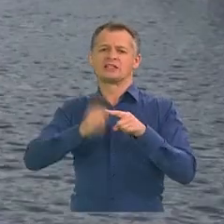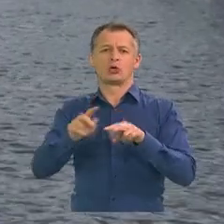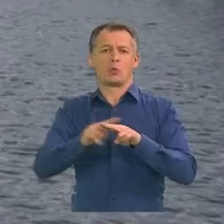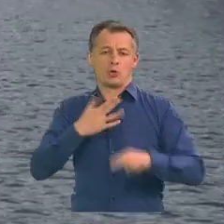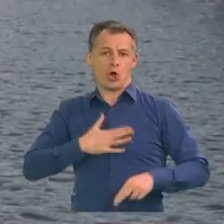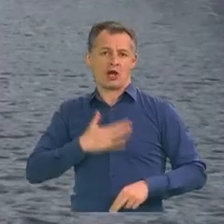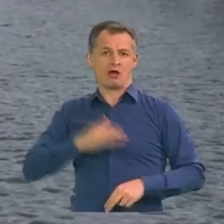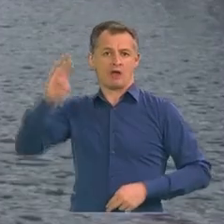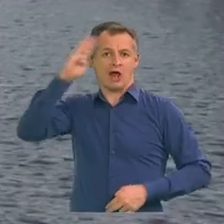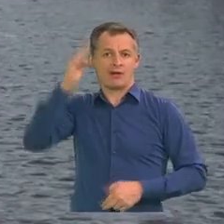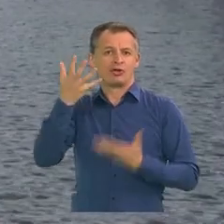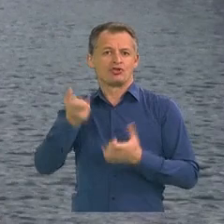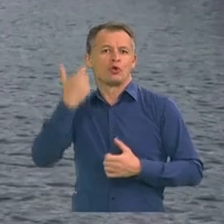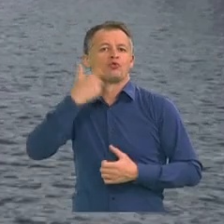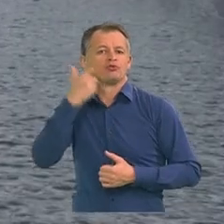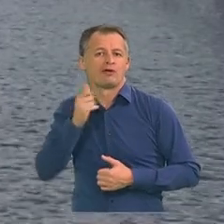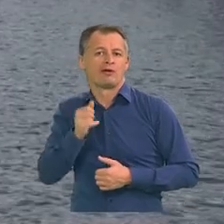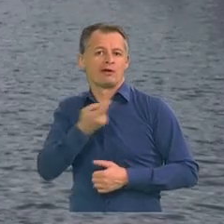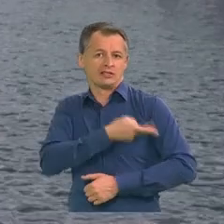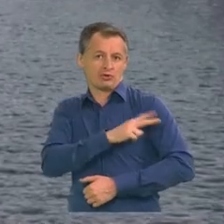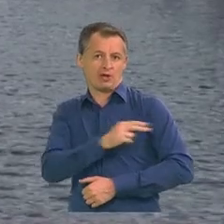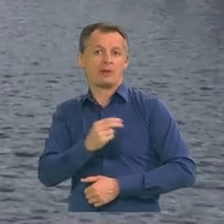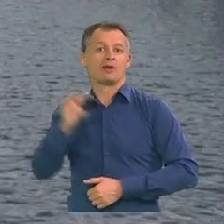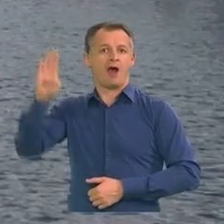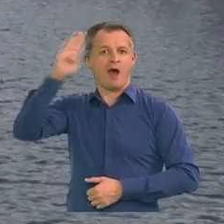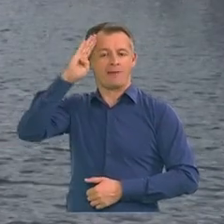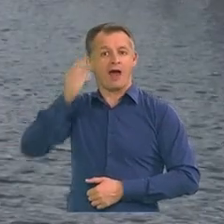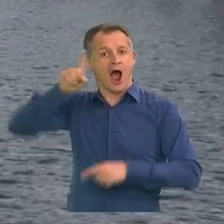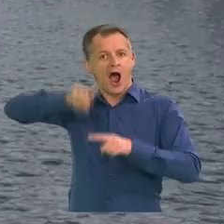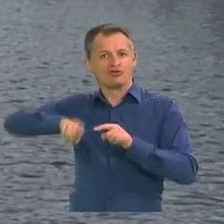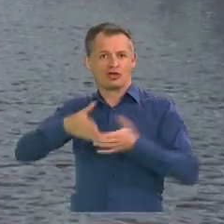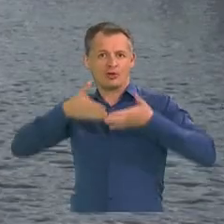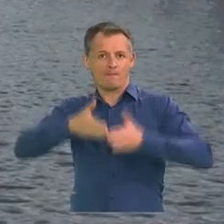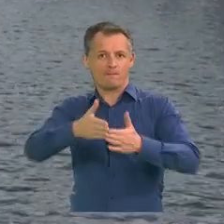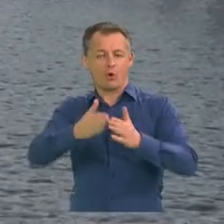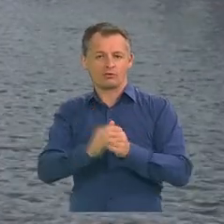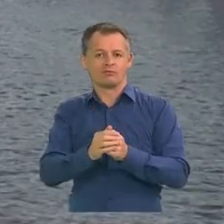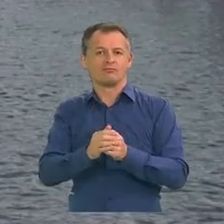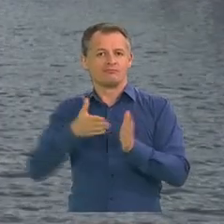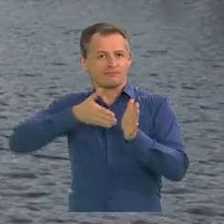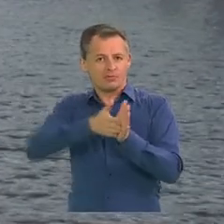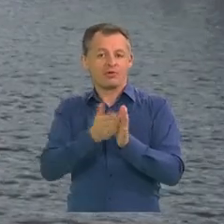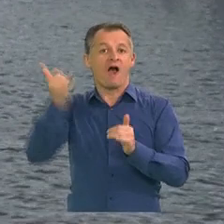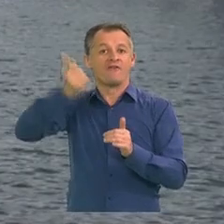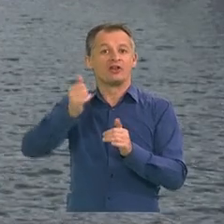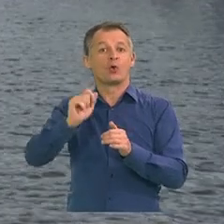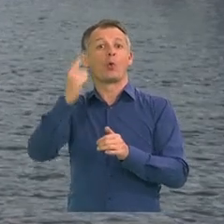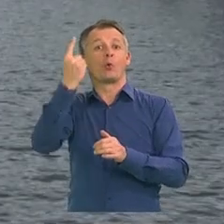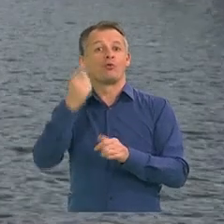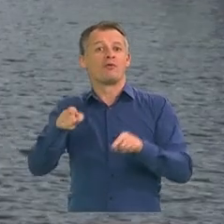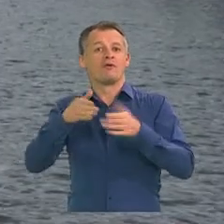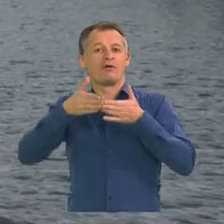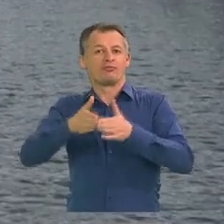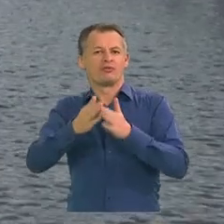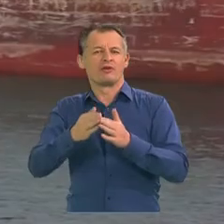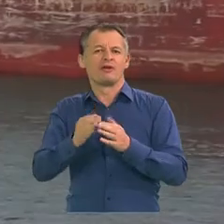armata. Ce nu știau reprezentanții mei APN era că în același port, cu câteva luni înainte, sosise un petrolier grecesc cu un cherosen mult